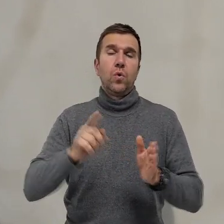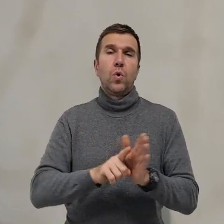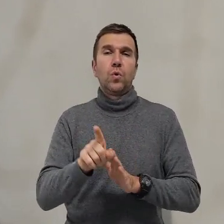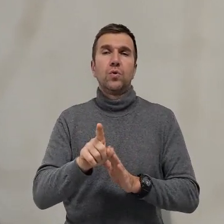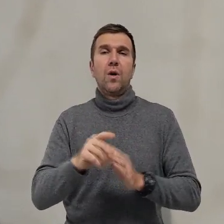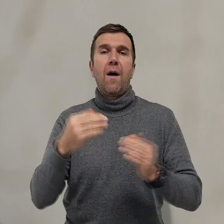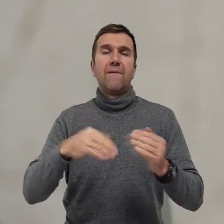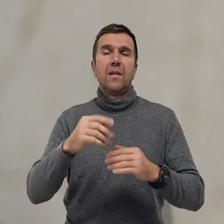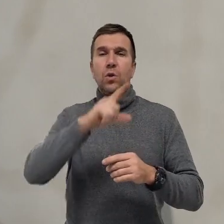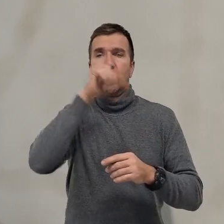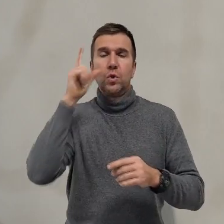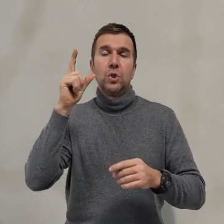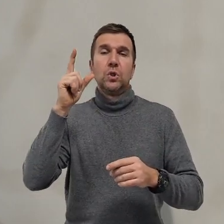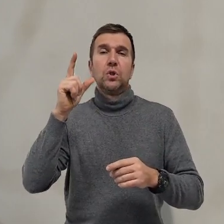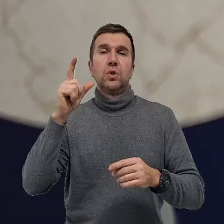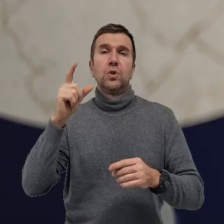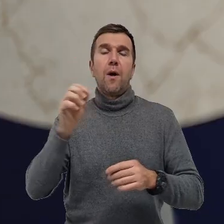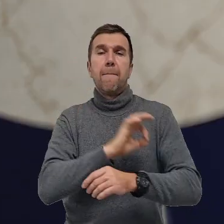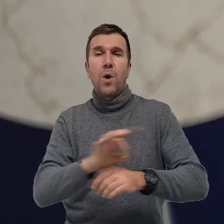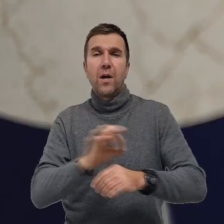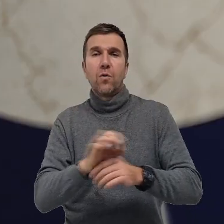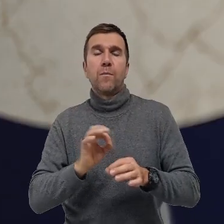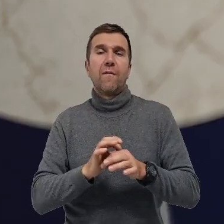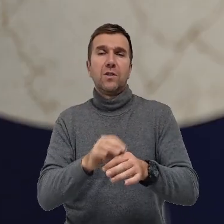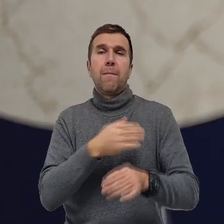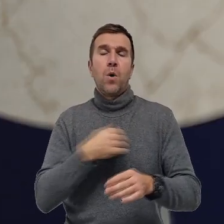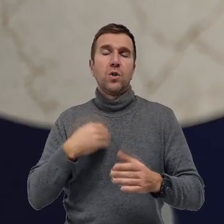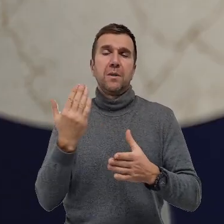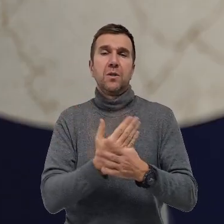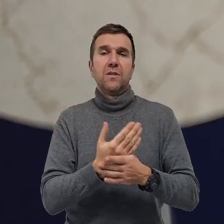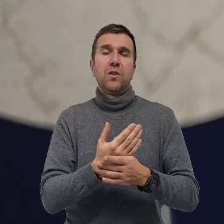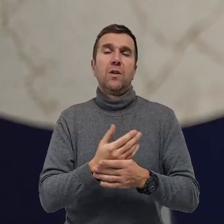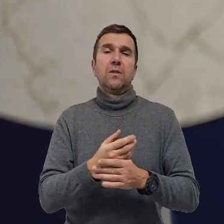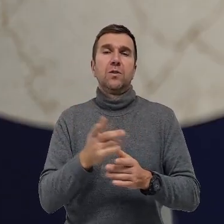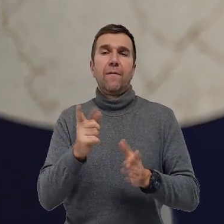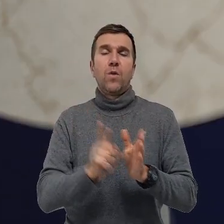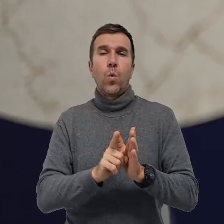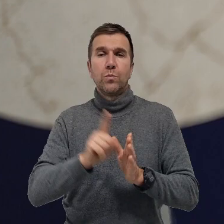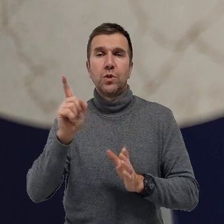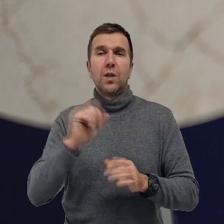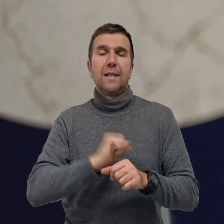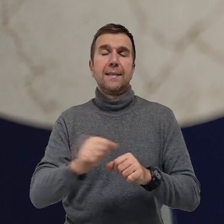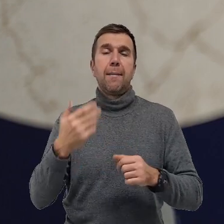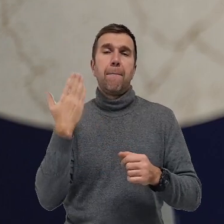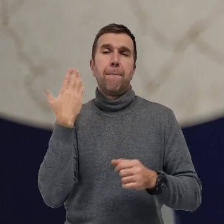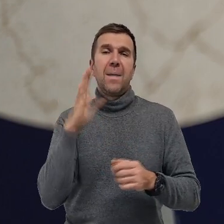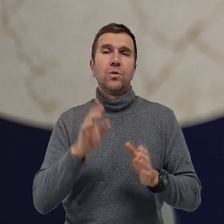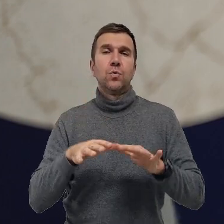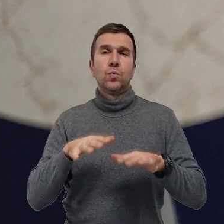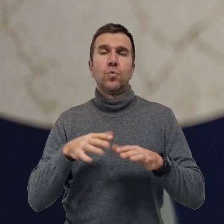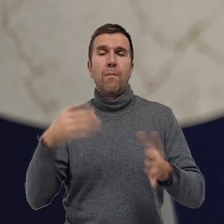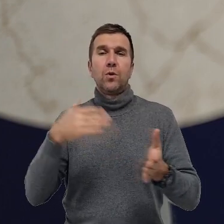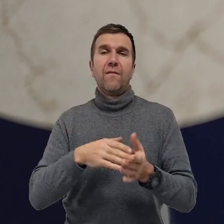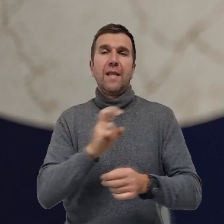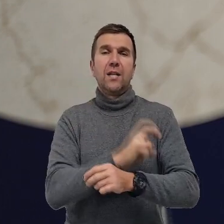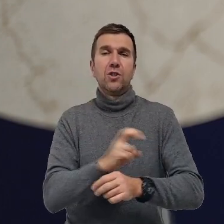ze zwiększającą się ilością projektów, które są prowadzone przez polskich przedsiębiorców w branży kosmicznej. Jest niesamowite